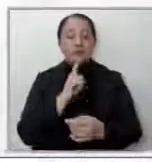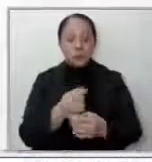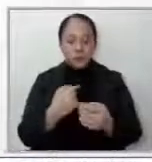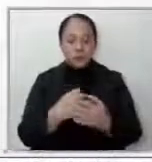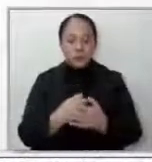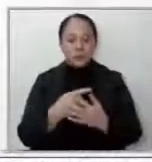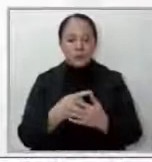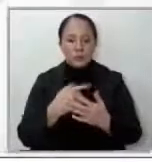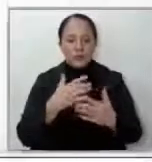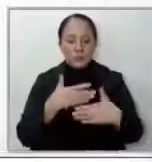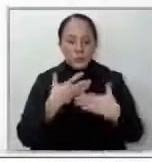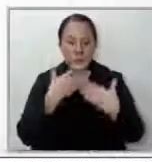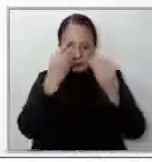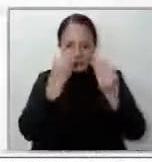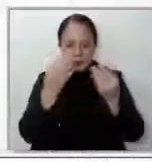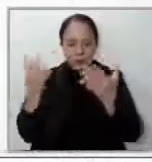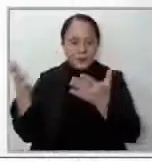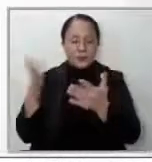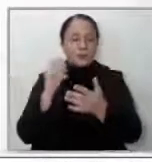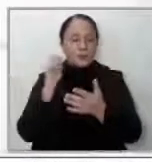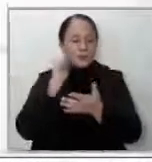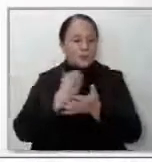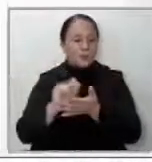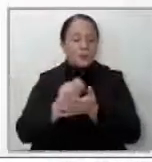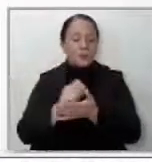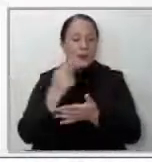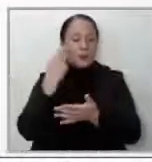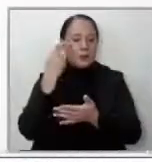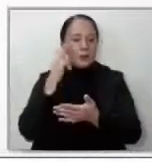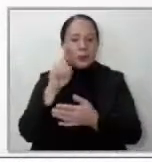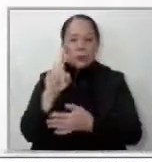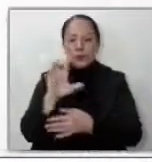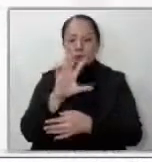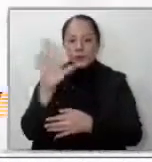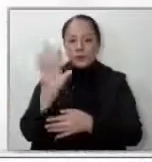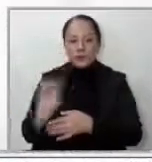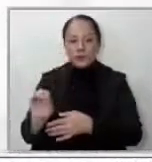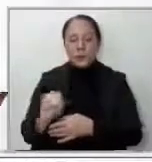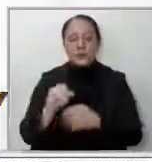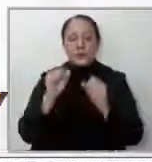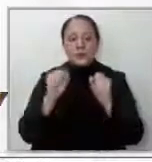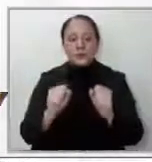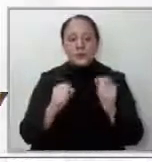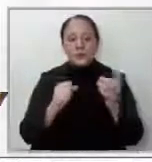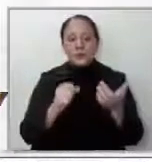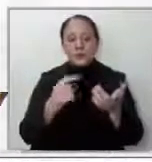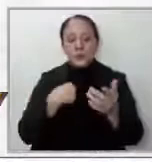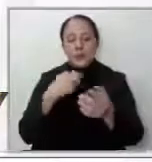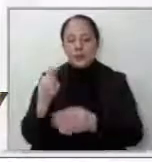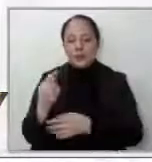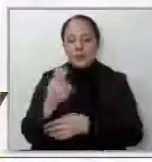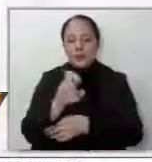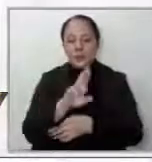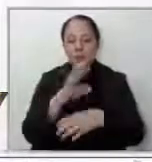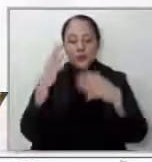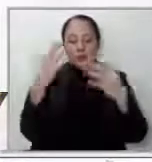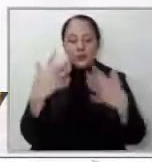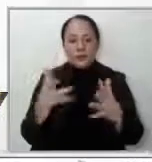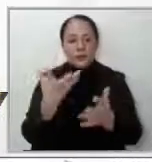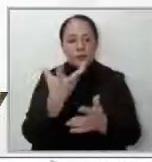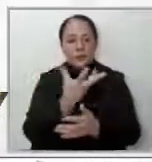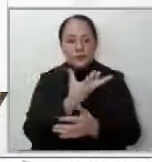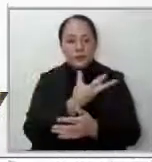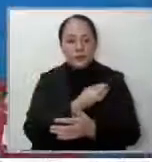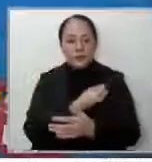na ibinalita ni Secretary Roque na 100% na ng eligible population sa NCR ang nakatanggap ng first dose